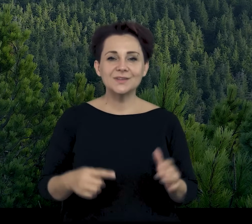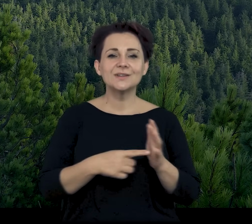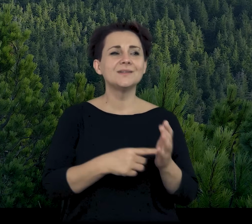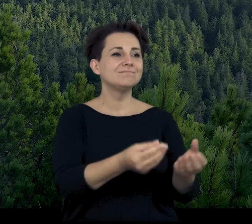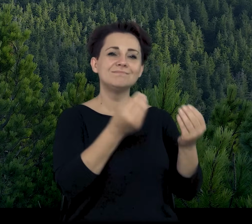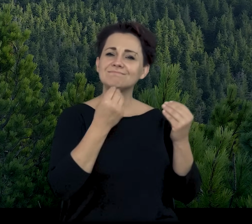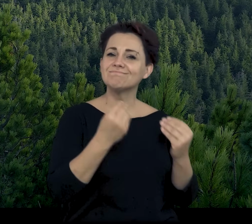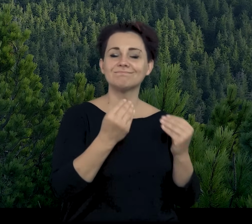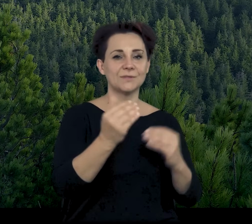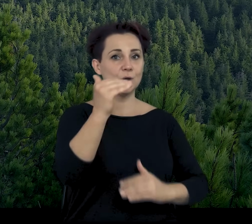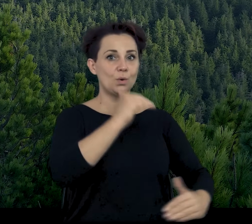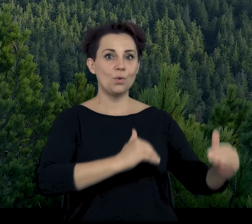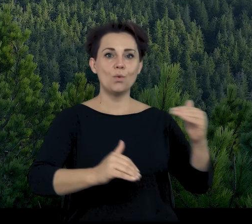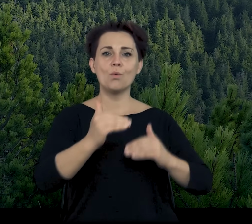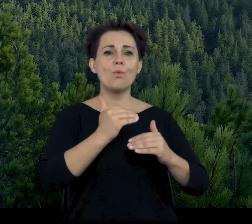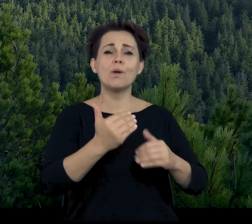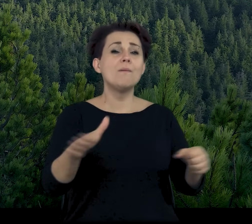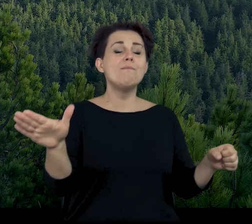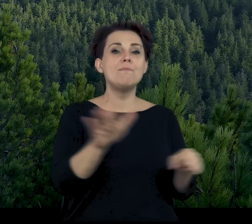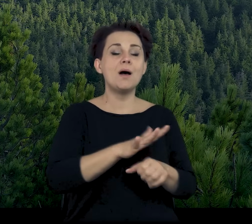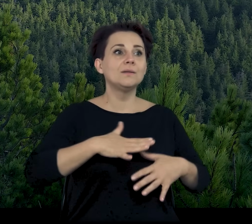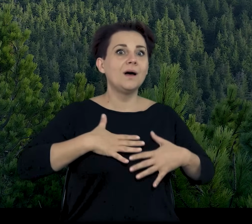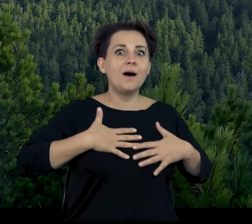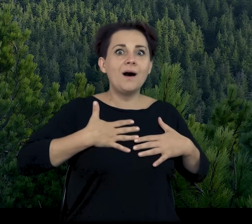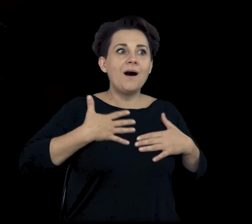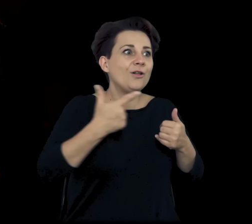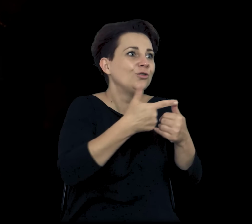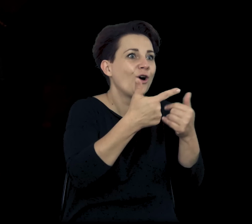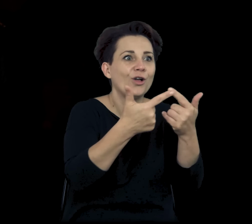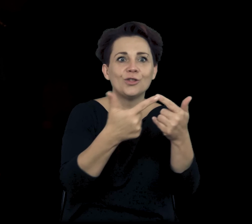Ta niezwykła góra jest pełna zachwytów.